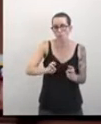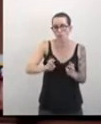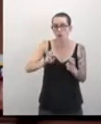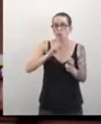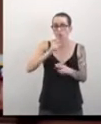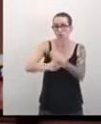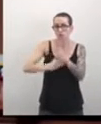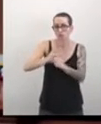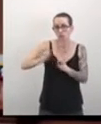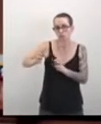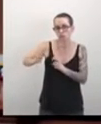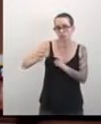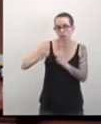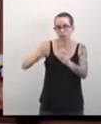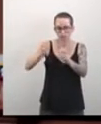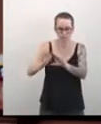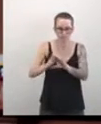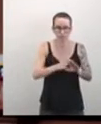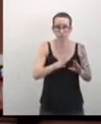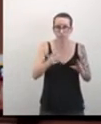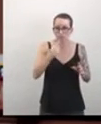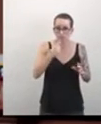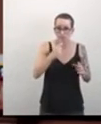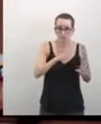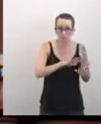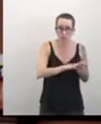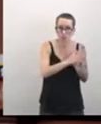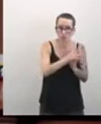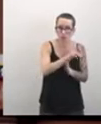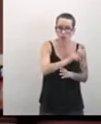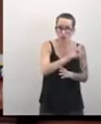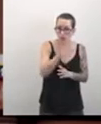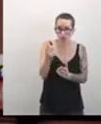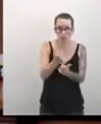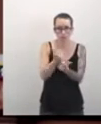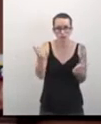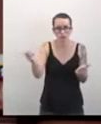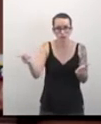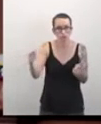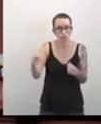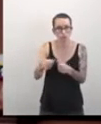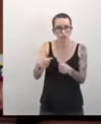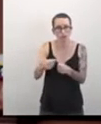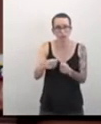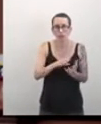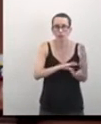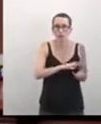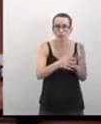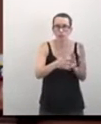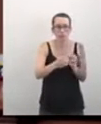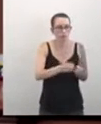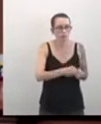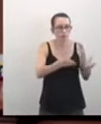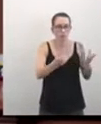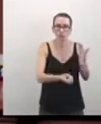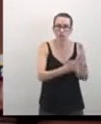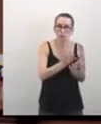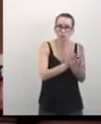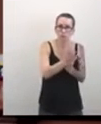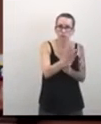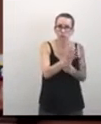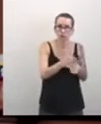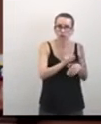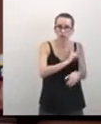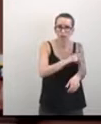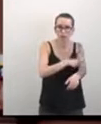années. Donc, à rebours de la transition écologique, ces banques continuent de soutenir le développement de nouveaux projets d'énergie fossile,